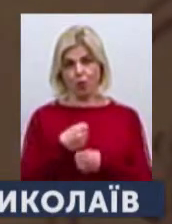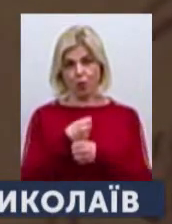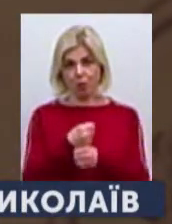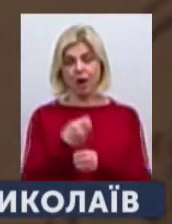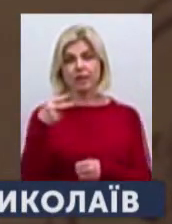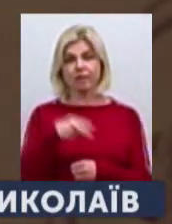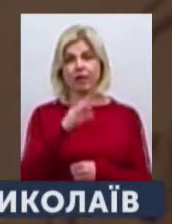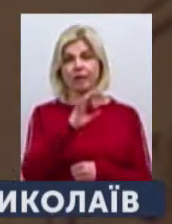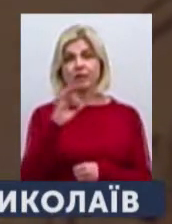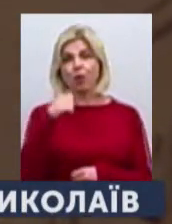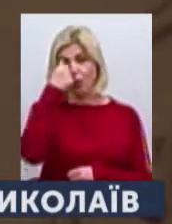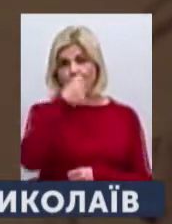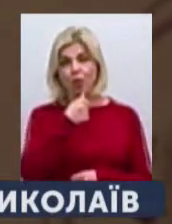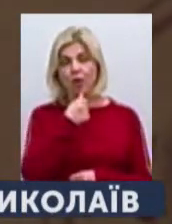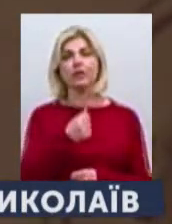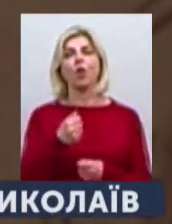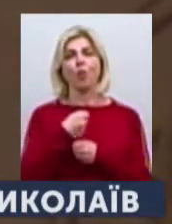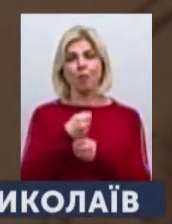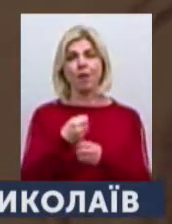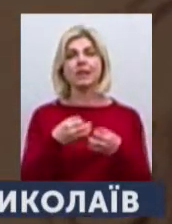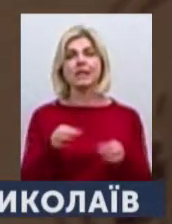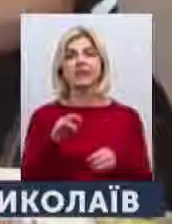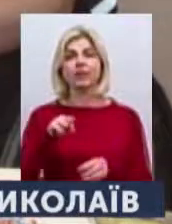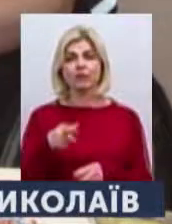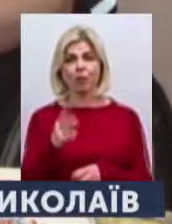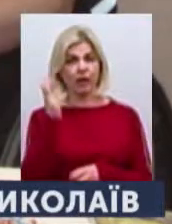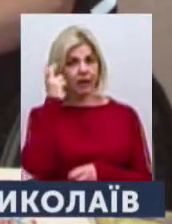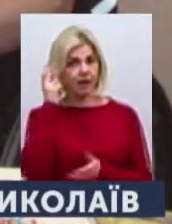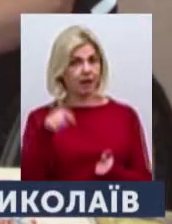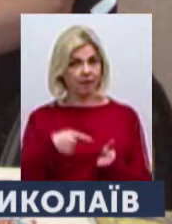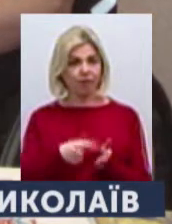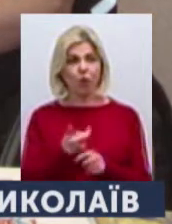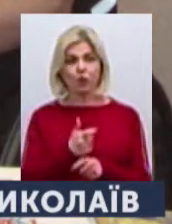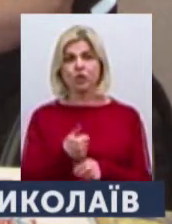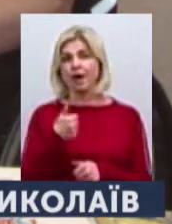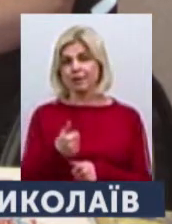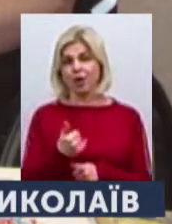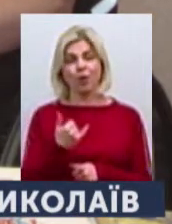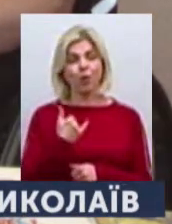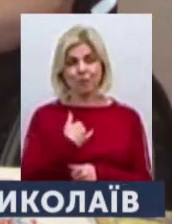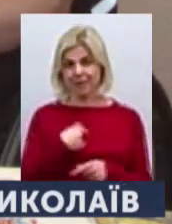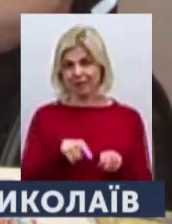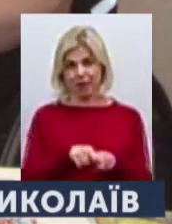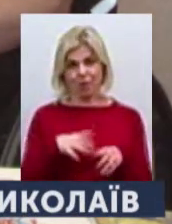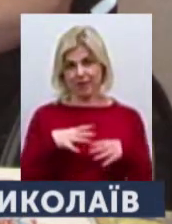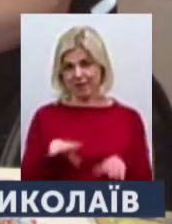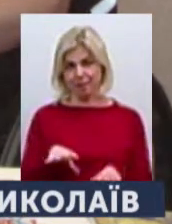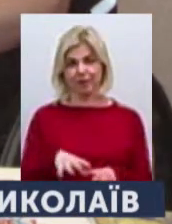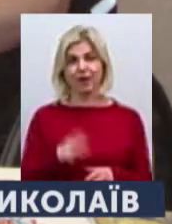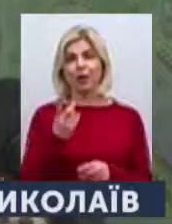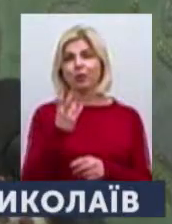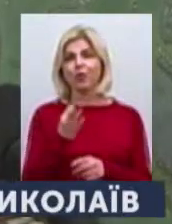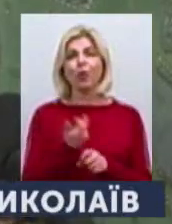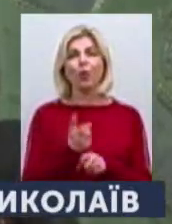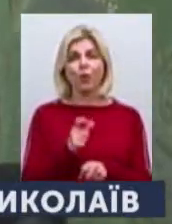2000 год, это кубок независимости в Києві. Это очень класно. У мене такого не було, как бы, ну,